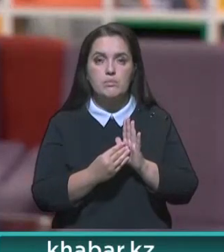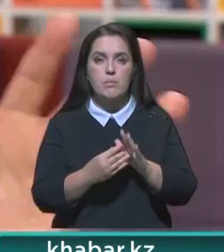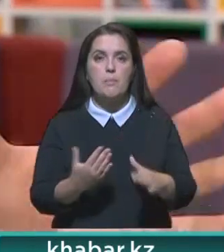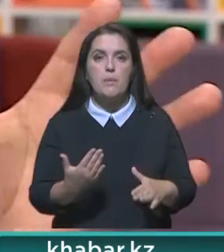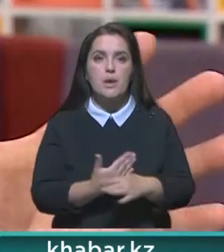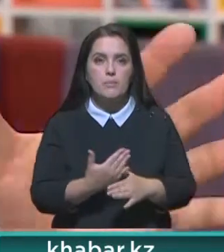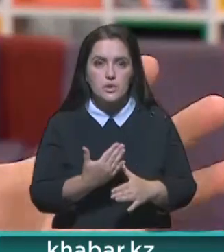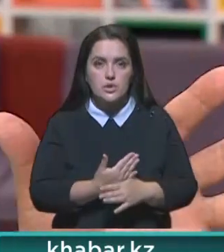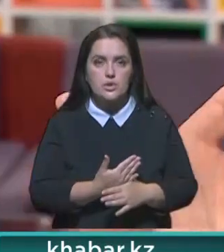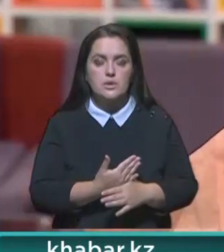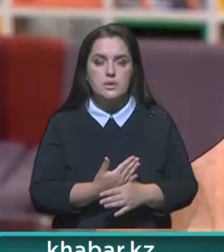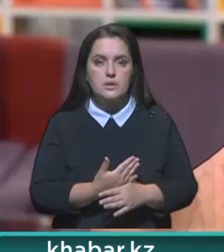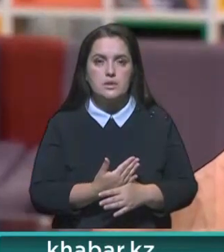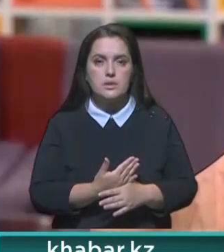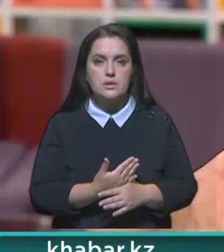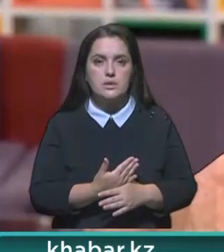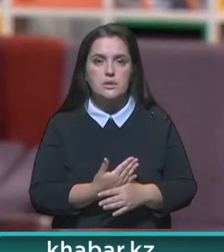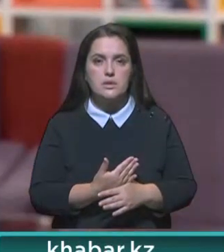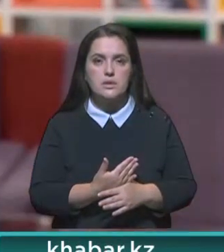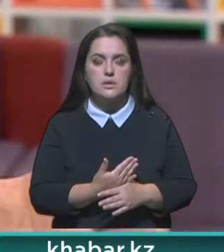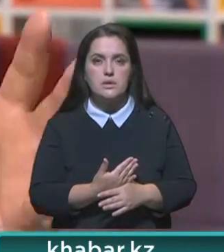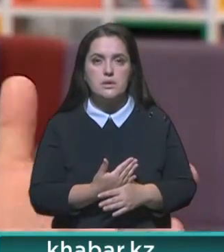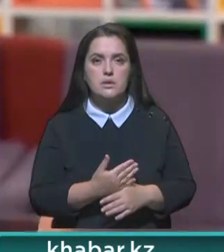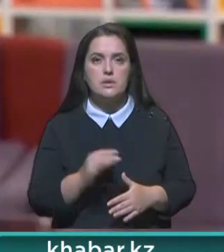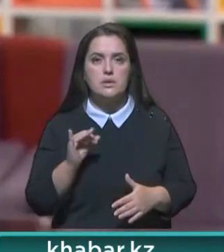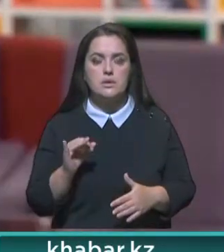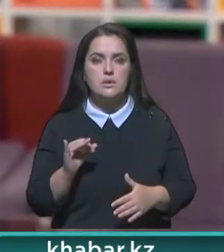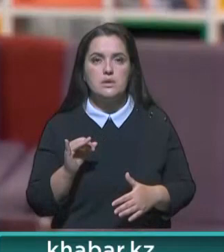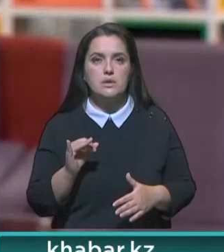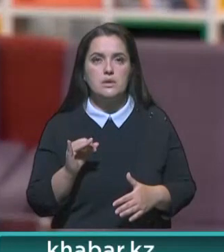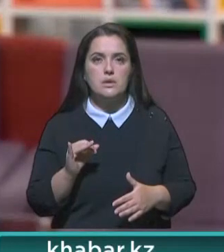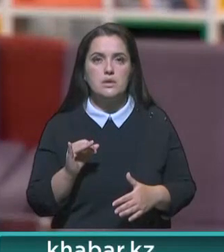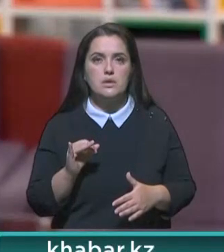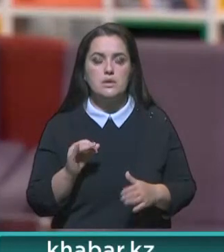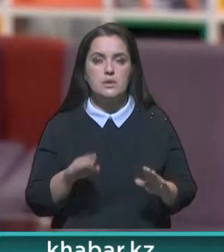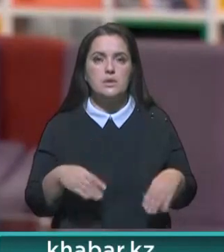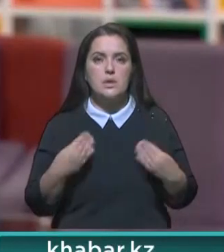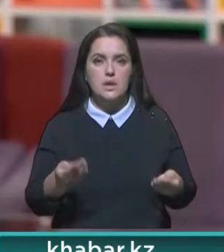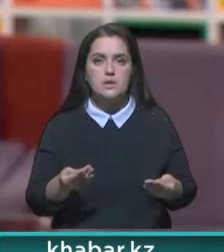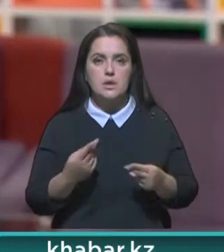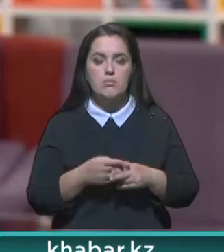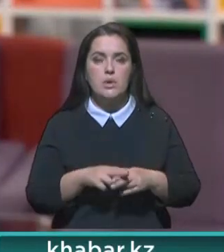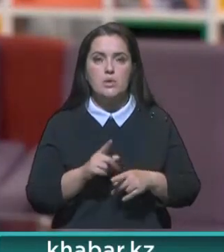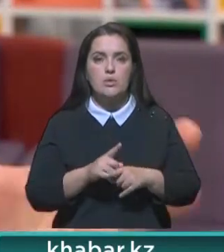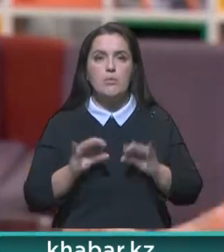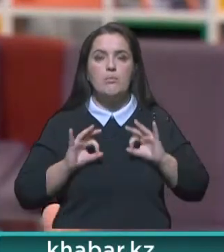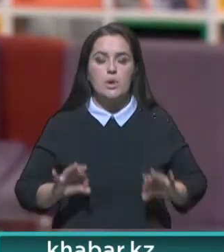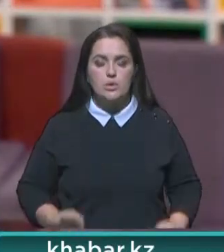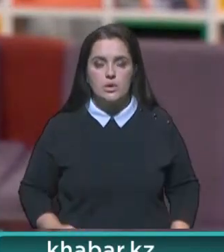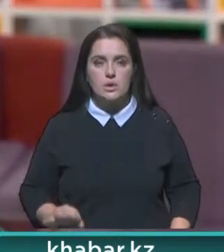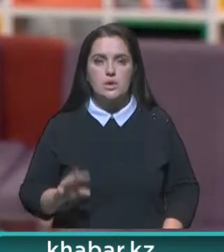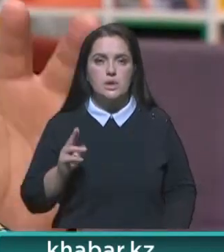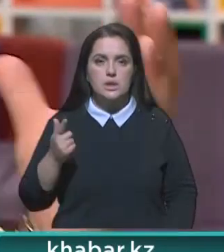поможет более обширно, да, подходить к этим вопросам и, допустим, даст рычаги как Генеральной прокуратуре, так и